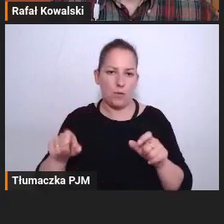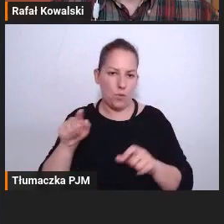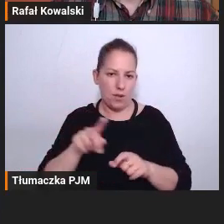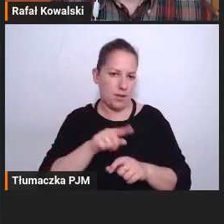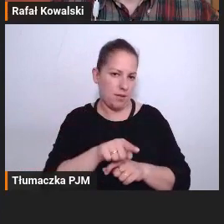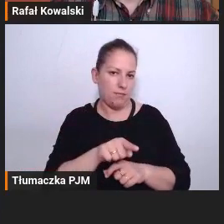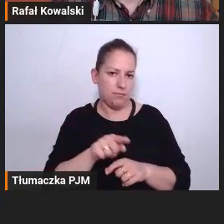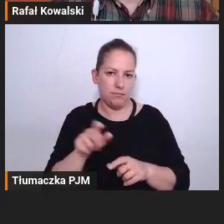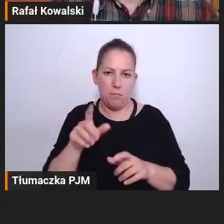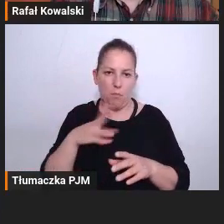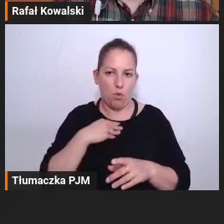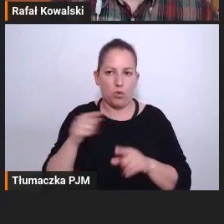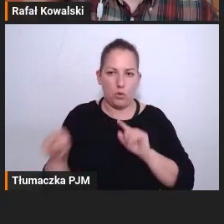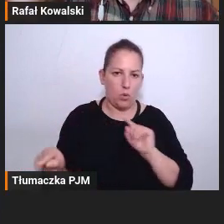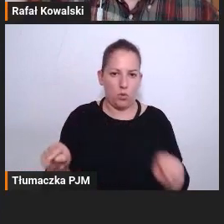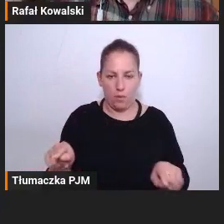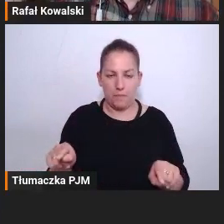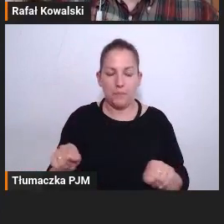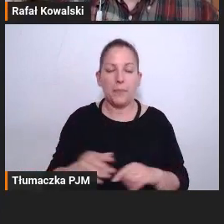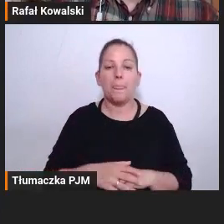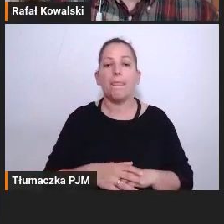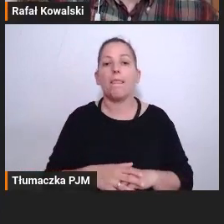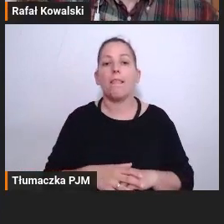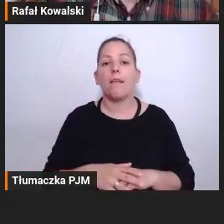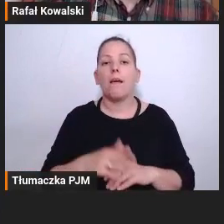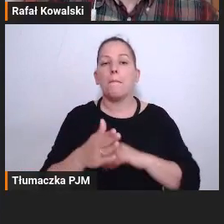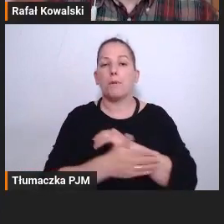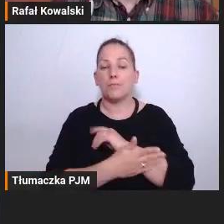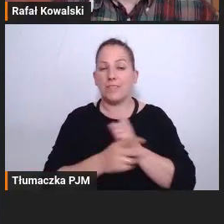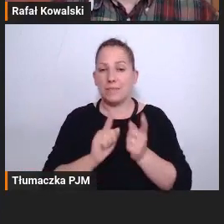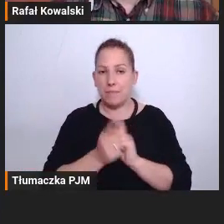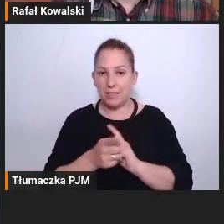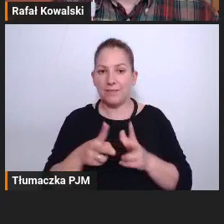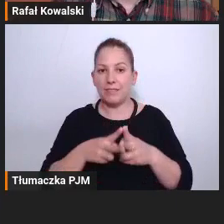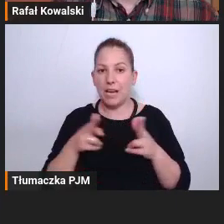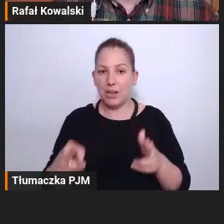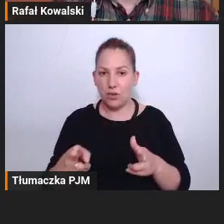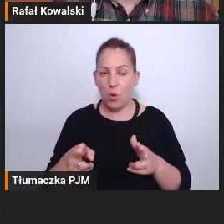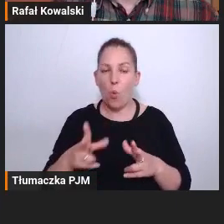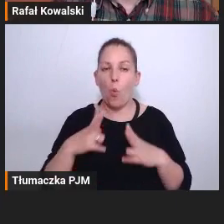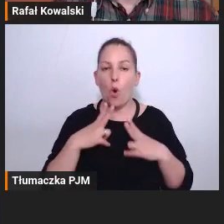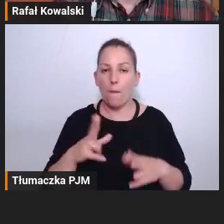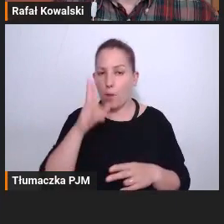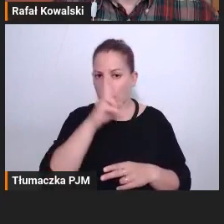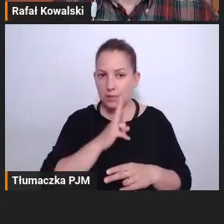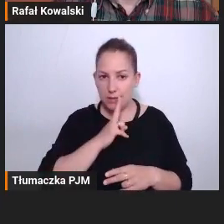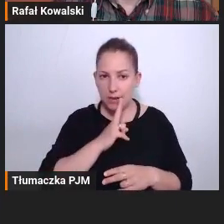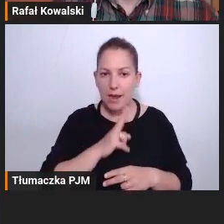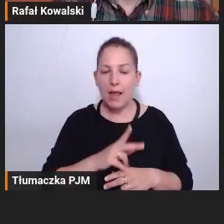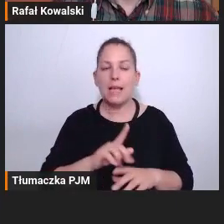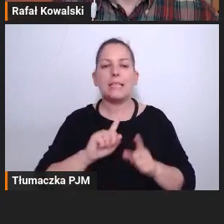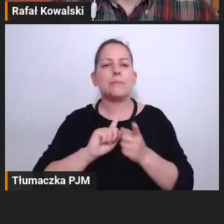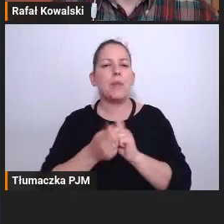z tych rodziców. Czyli to są takie podstawowe zmiany w zakresie tych urlopów rodzicielskich.